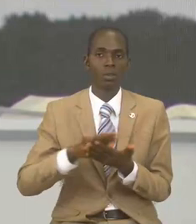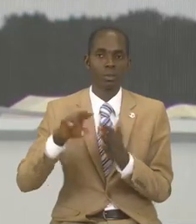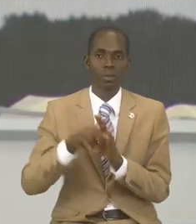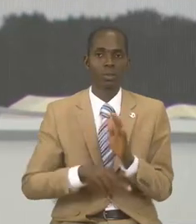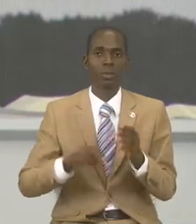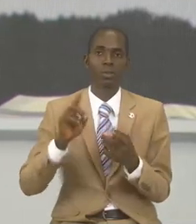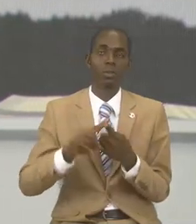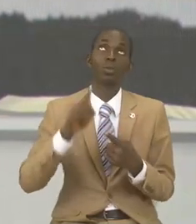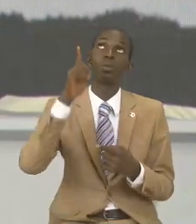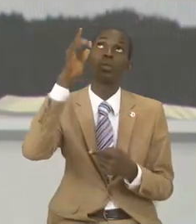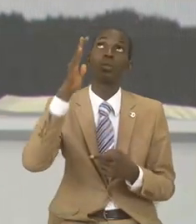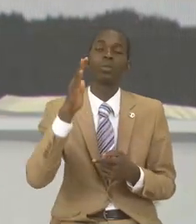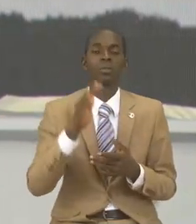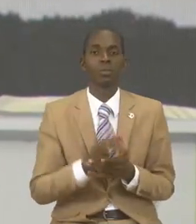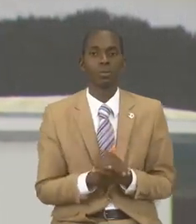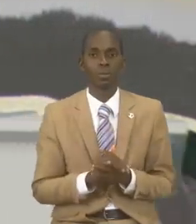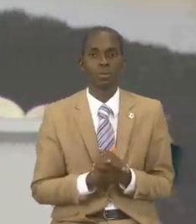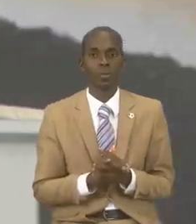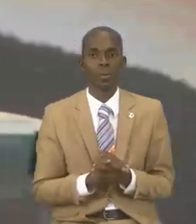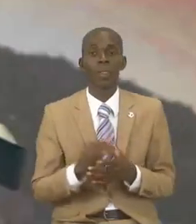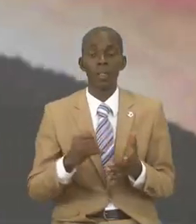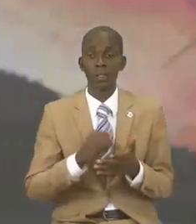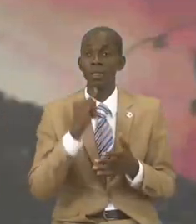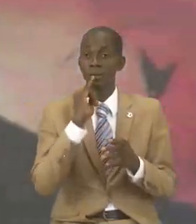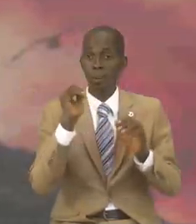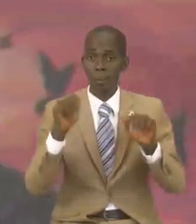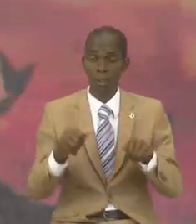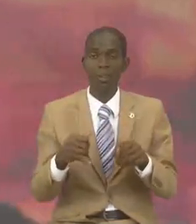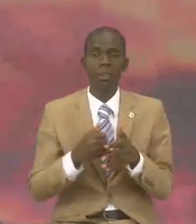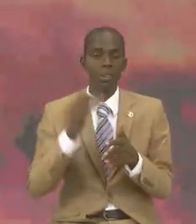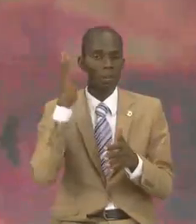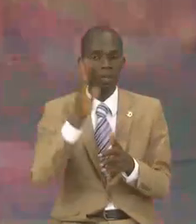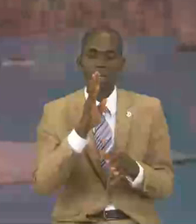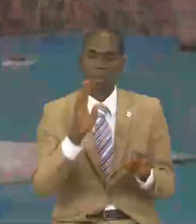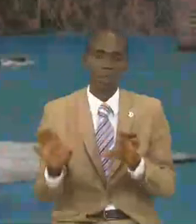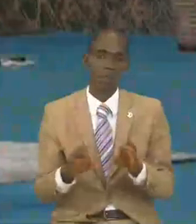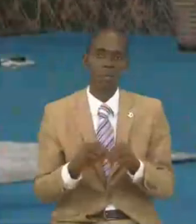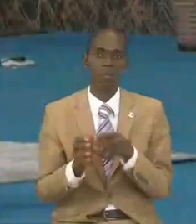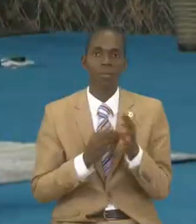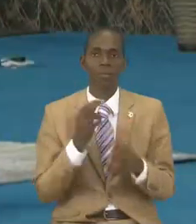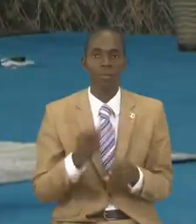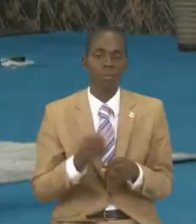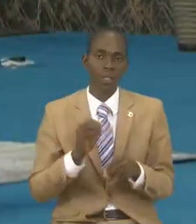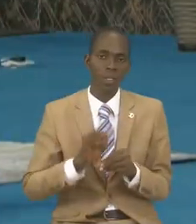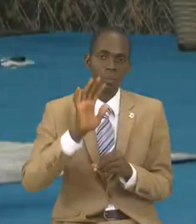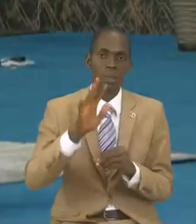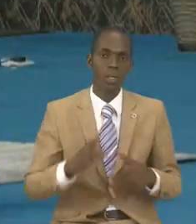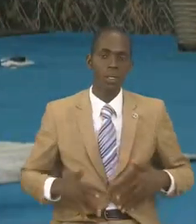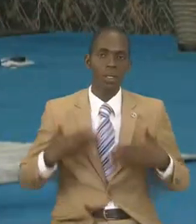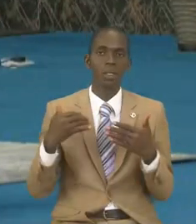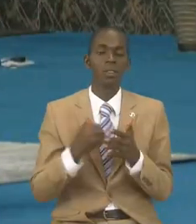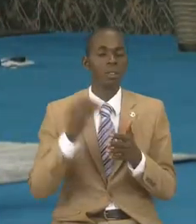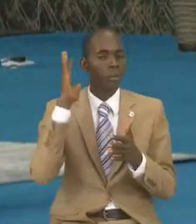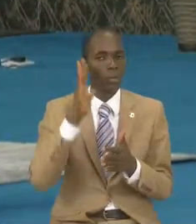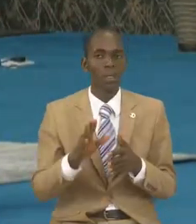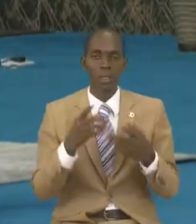justice à Dieu. C'est possible, ce sera fait. Dans ta vie, ce